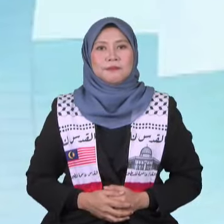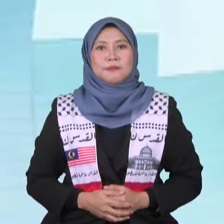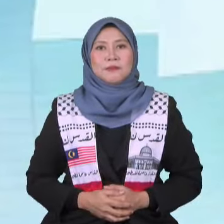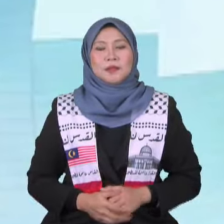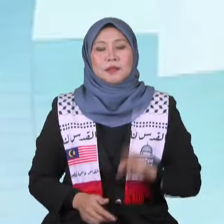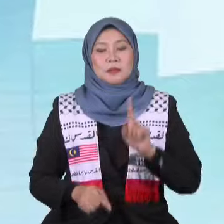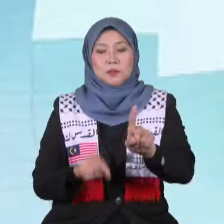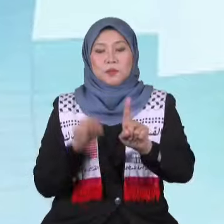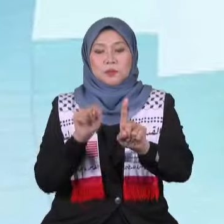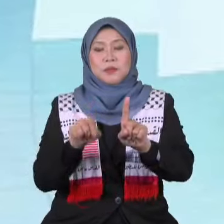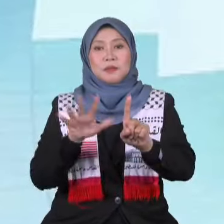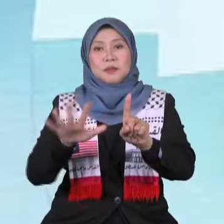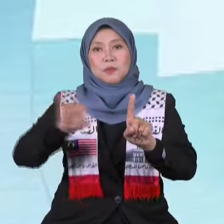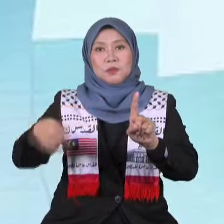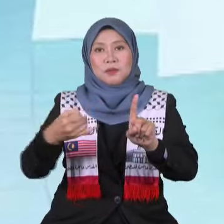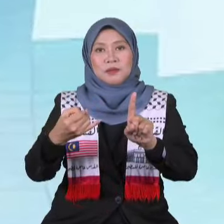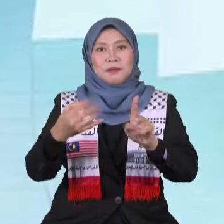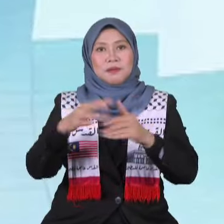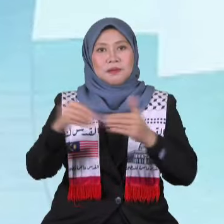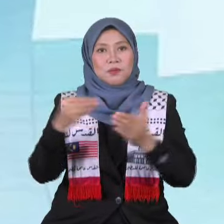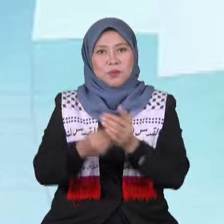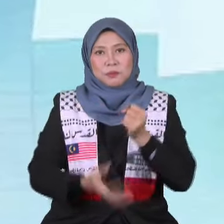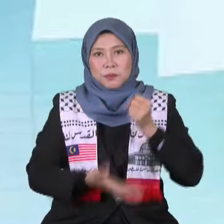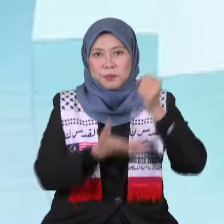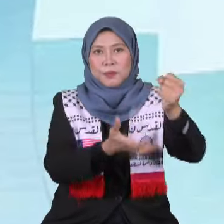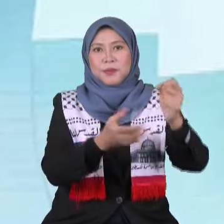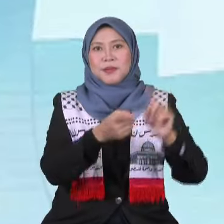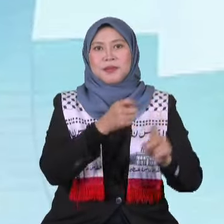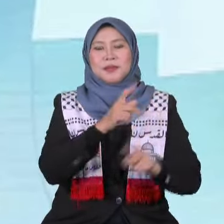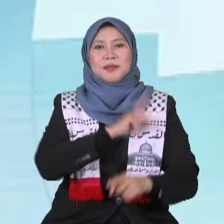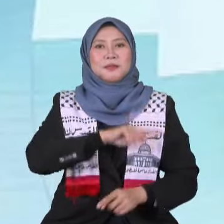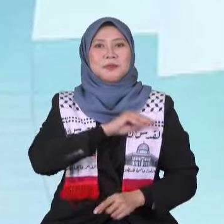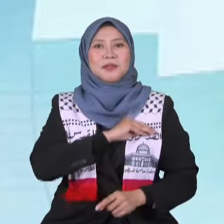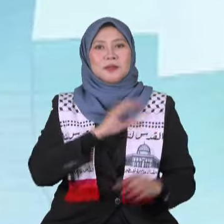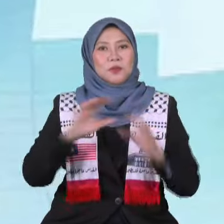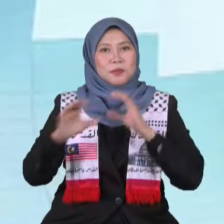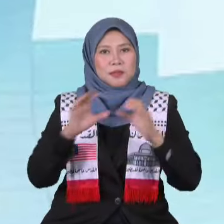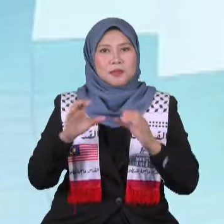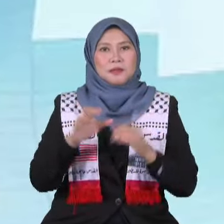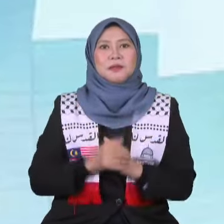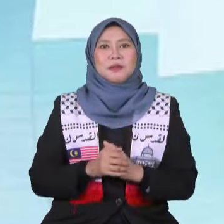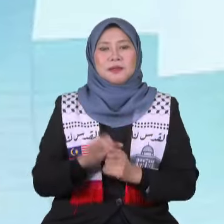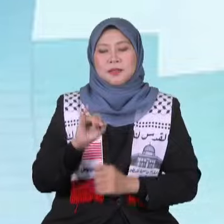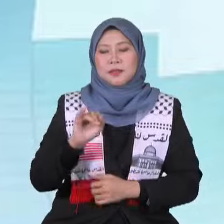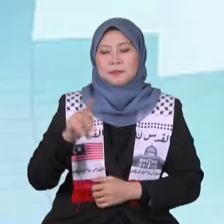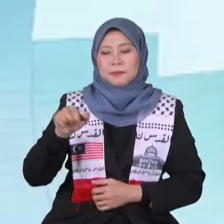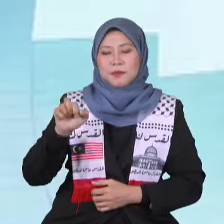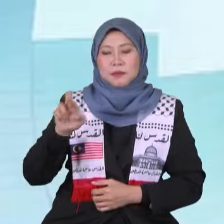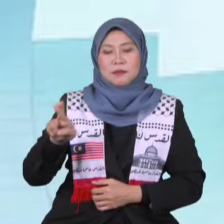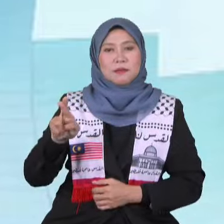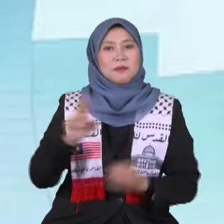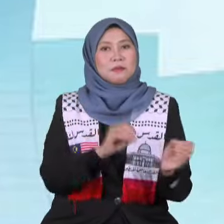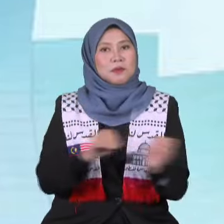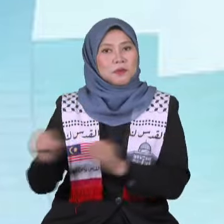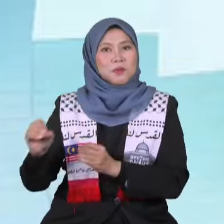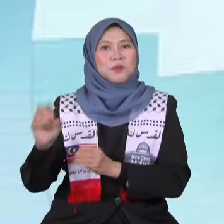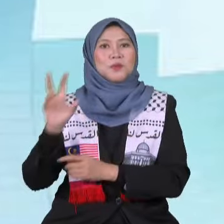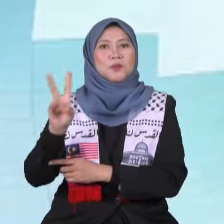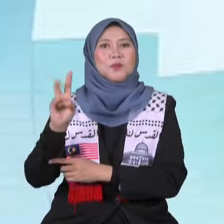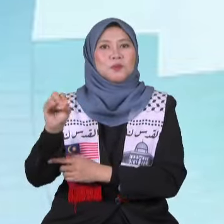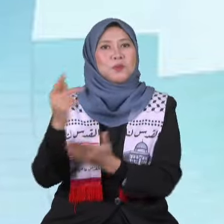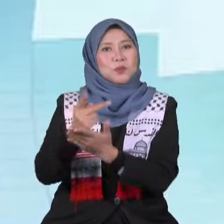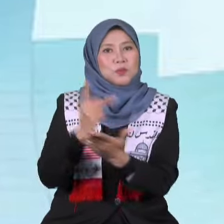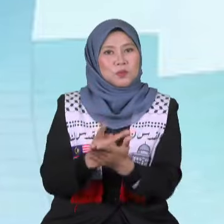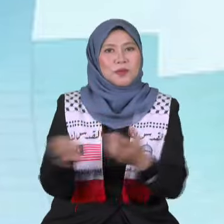Sebanyak RM1.5 juta diperuntukkan Kementerian Komunikasi menerusi Institut Penyiaran Tun Abdul Razak Iptar bagi menganjurkan lebih 70